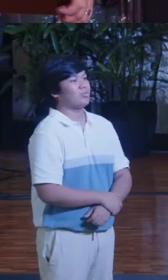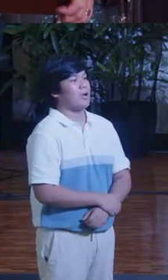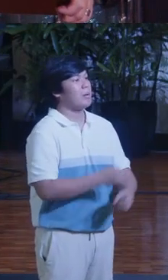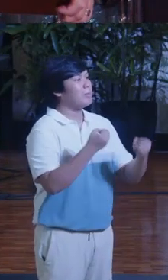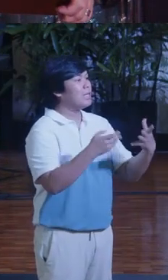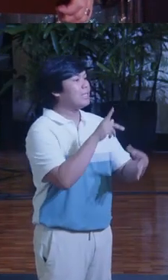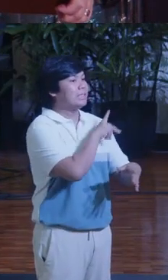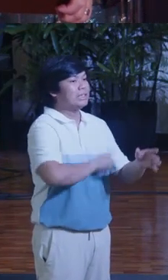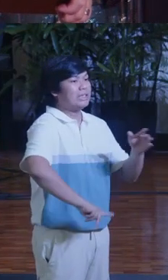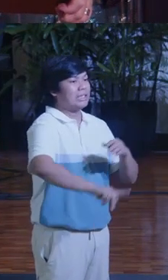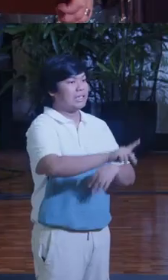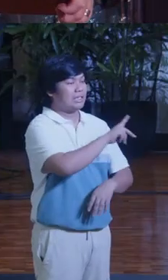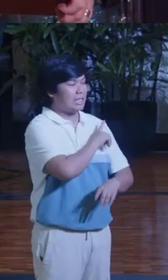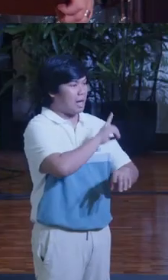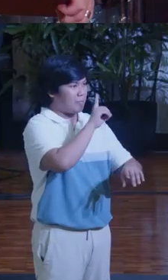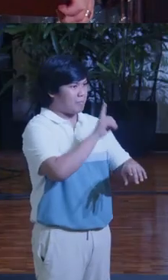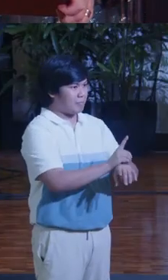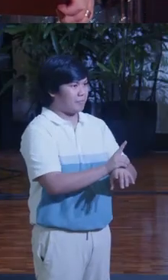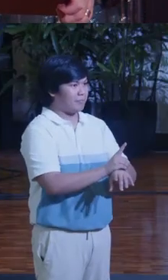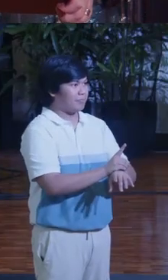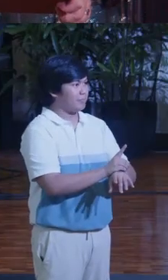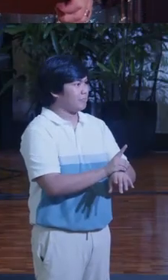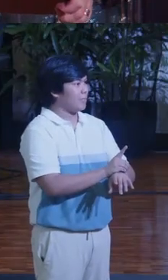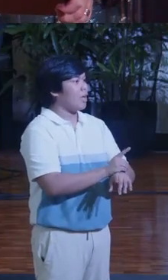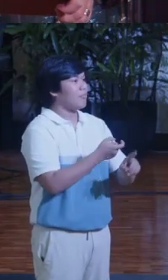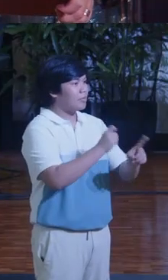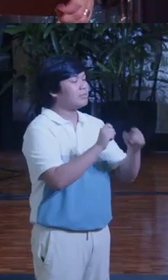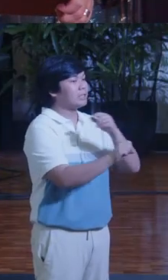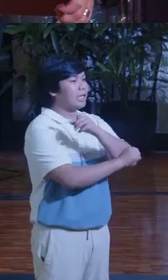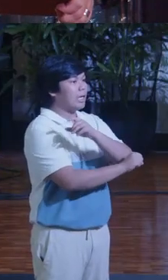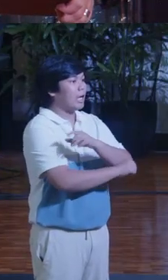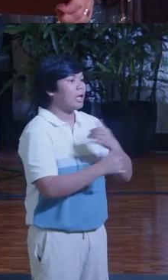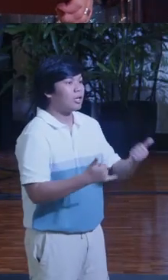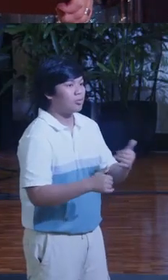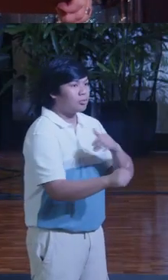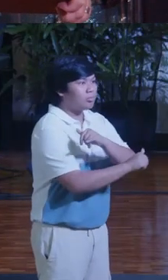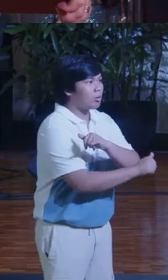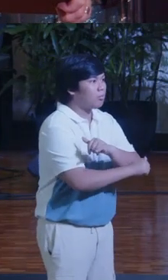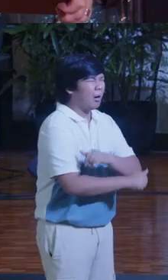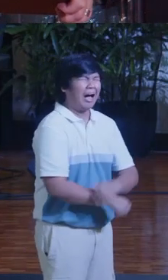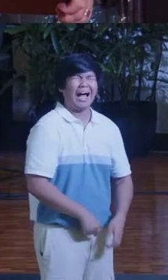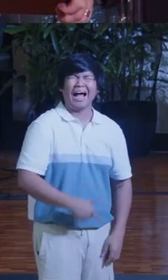Then Abraham fell on his face and laughed.